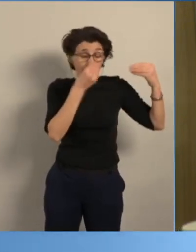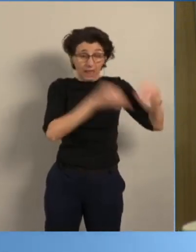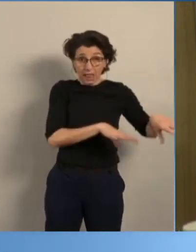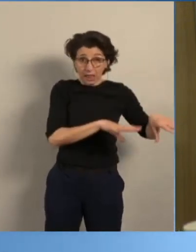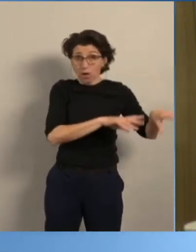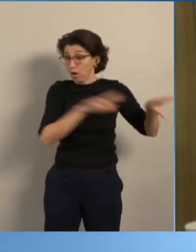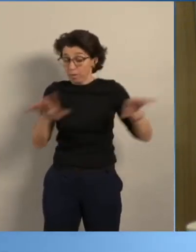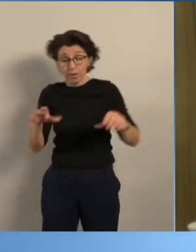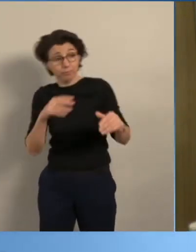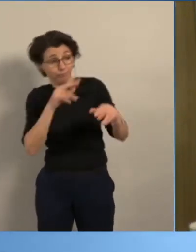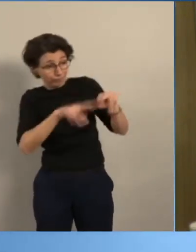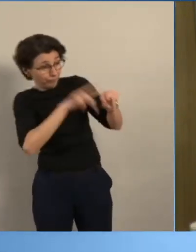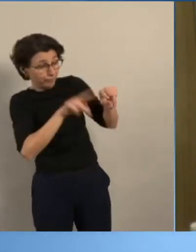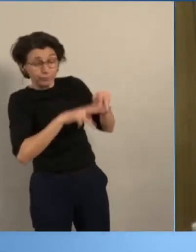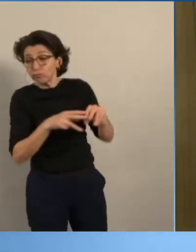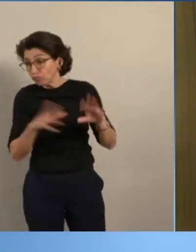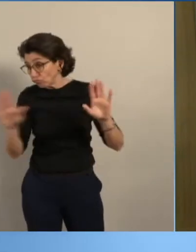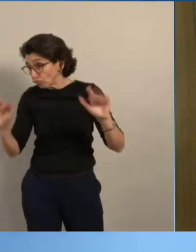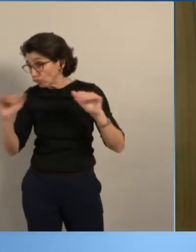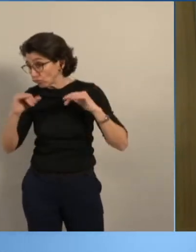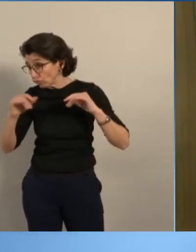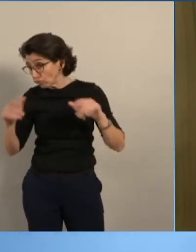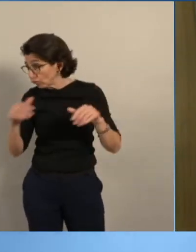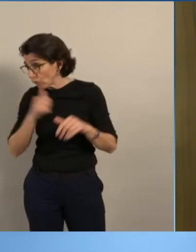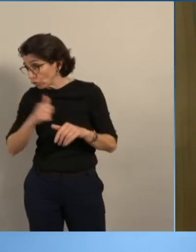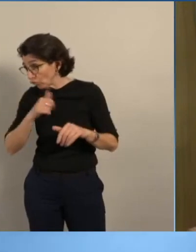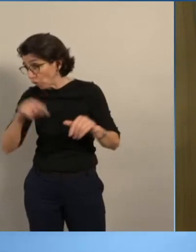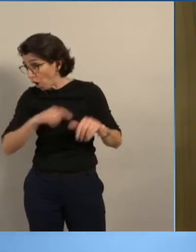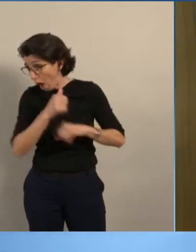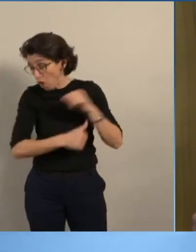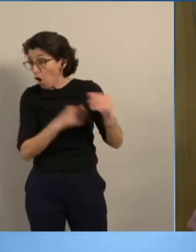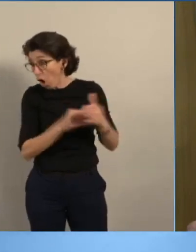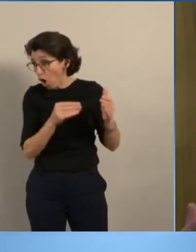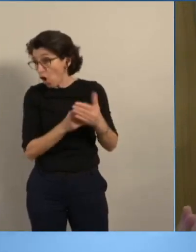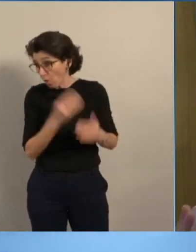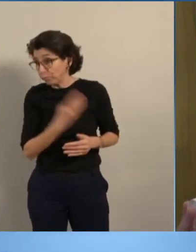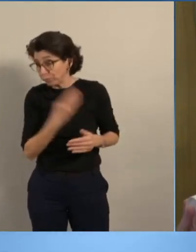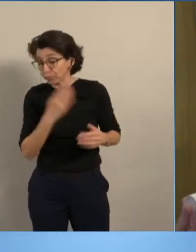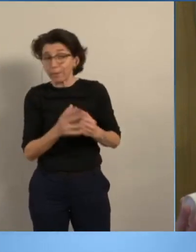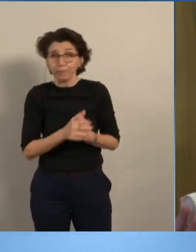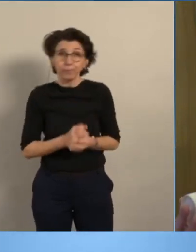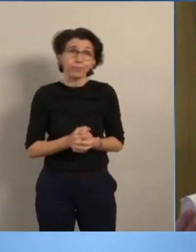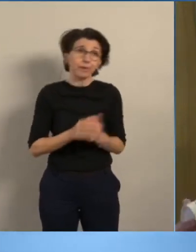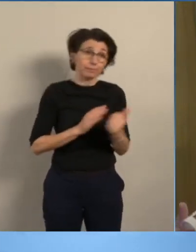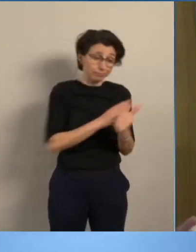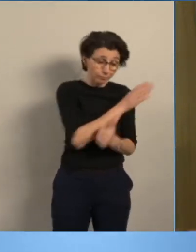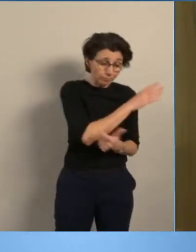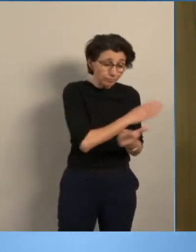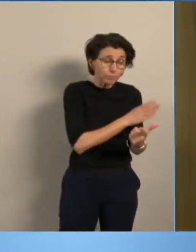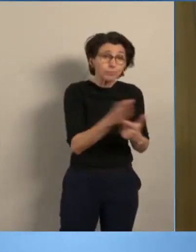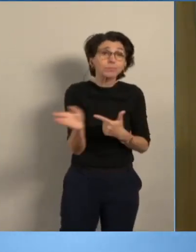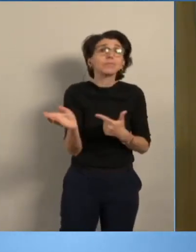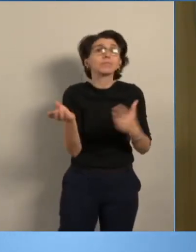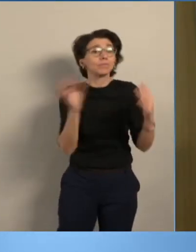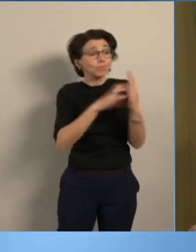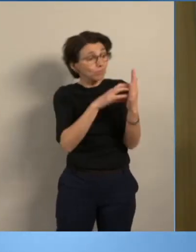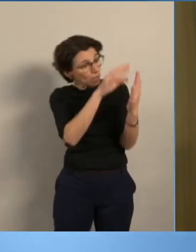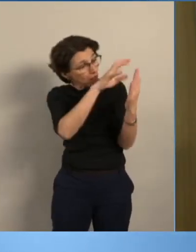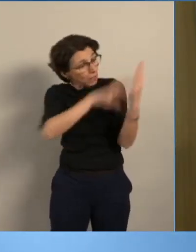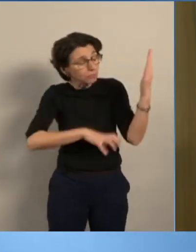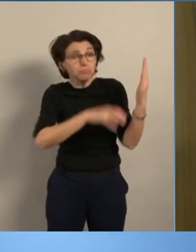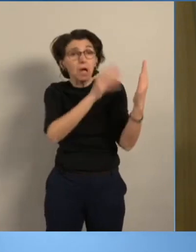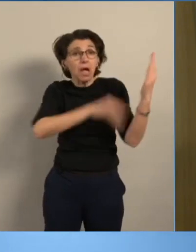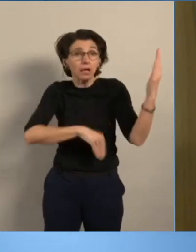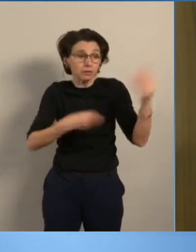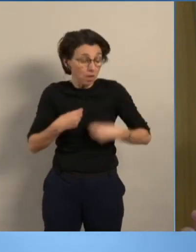encore pour 1 an. Par ailleurs, la rédaction de cette délibération me fait bondir.